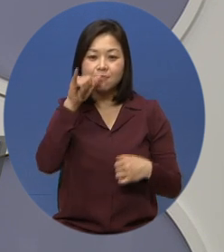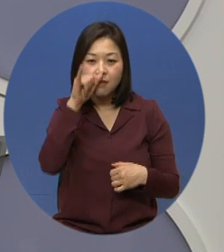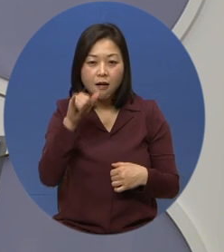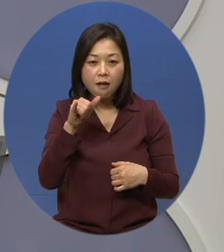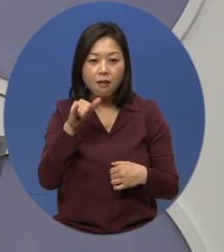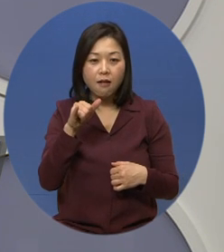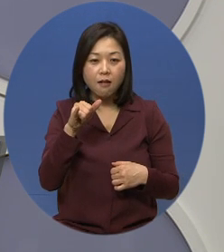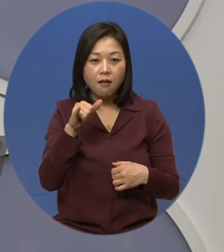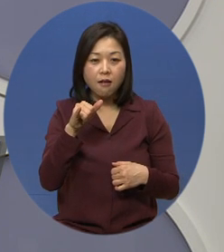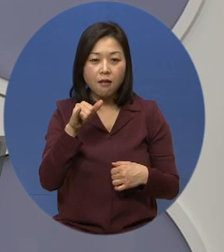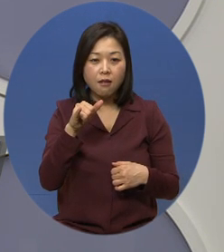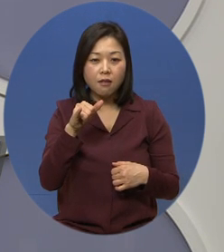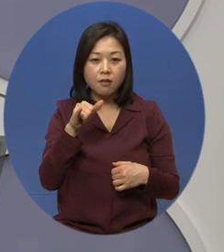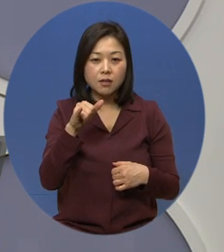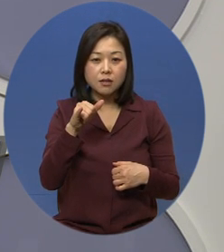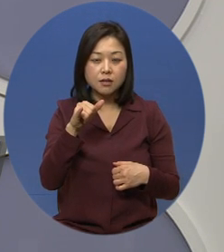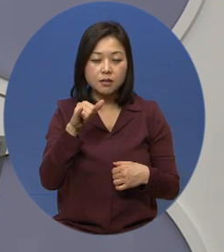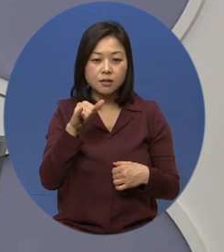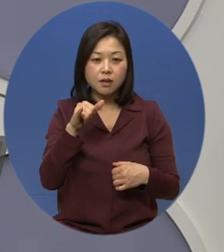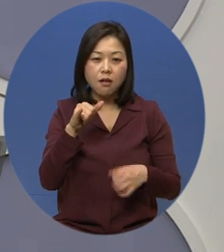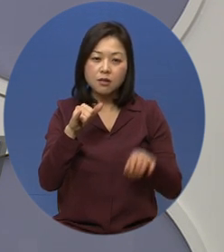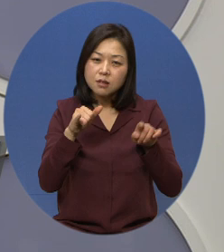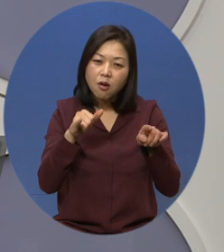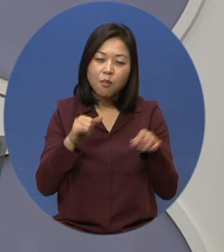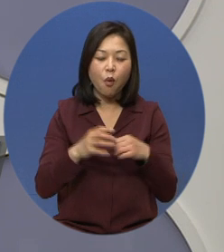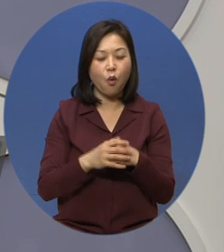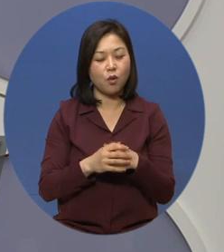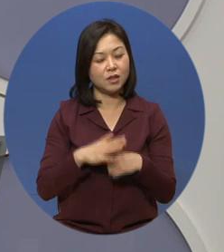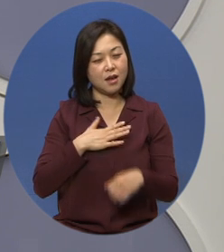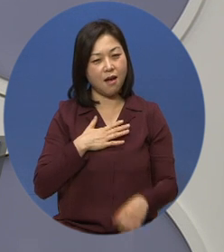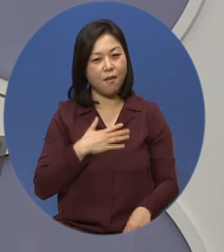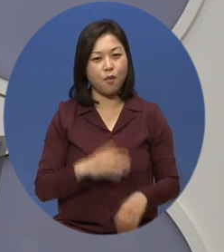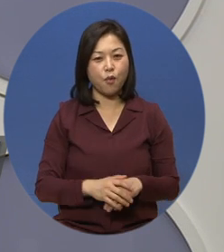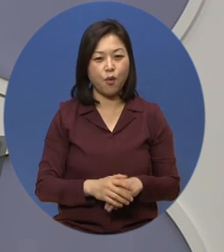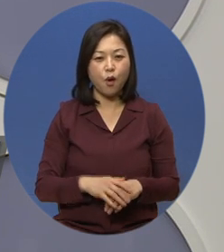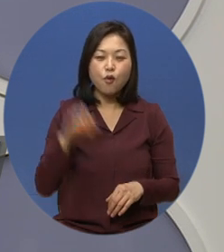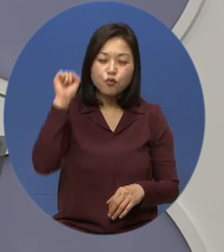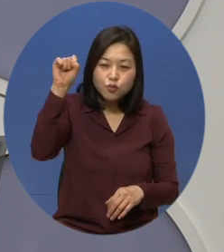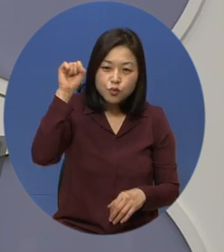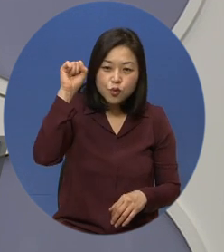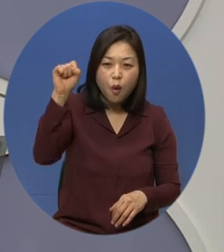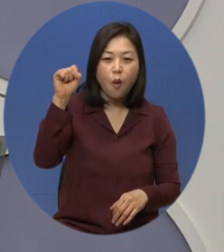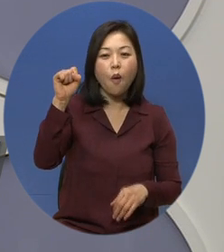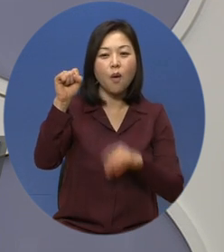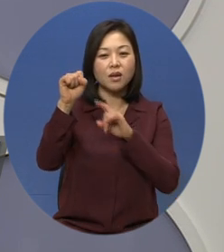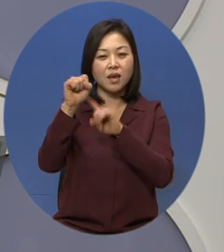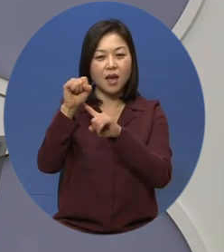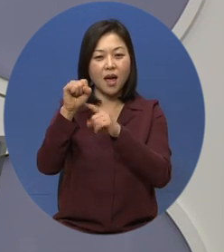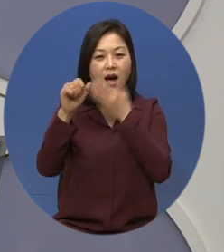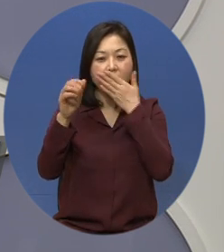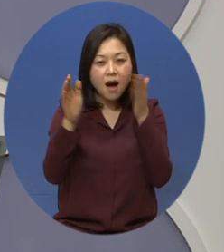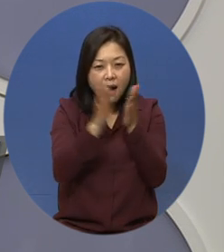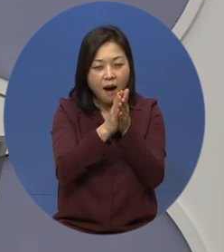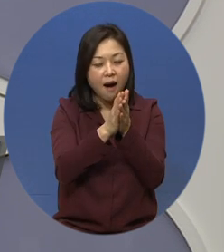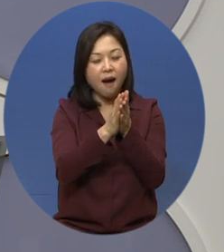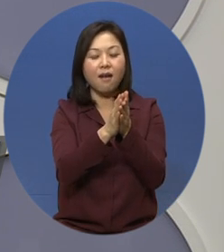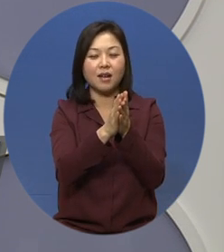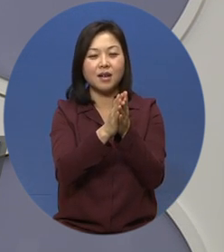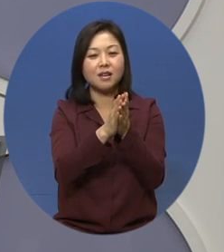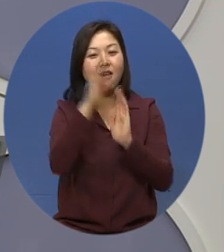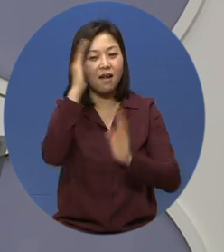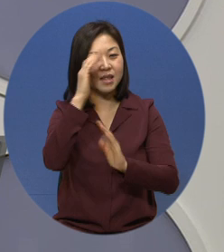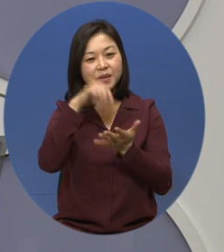이런 5 저는 그렇다고 뭐 제가 운동 운동권에 의식화 된 그런 학생은